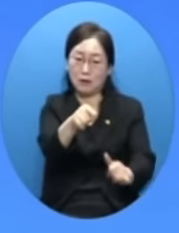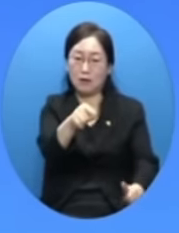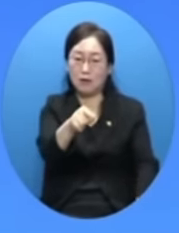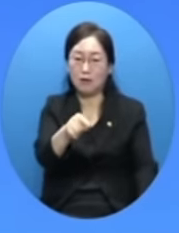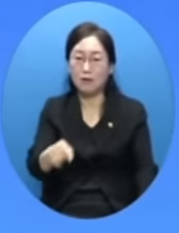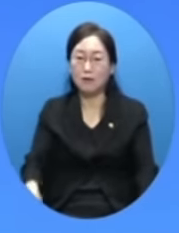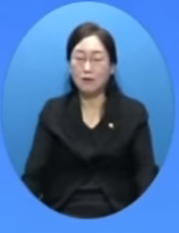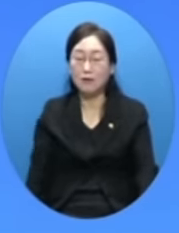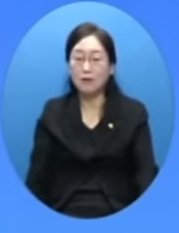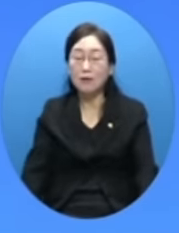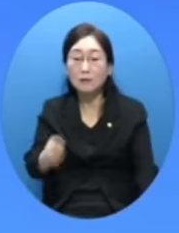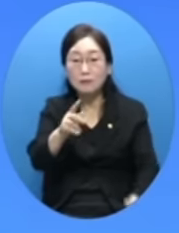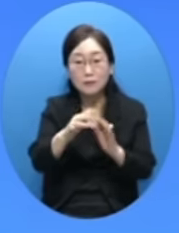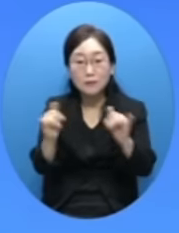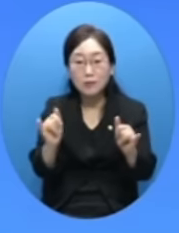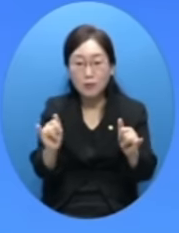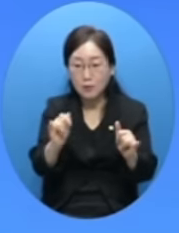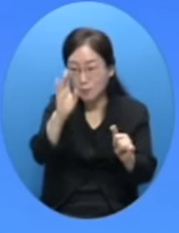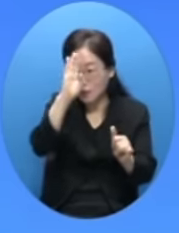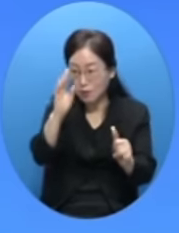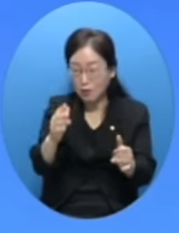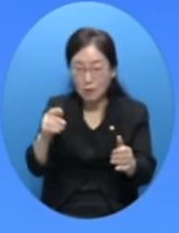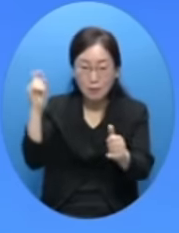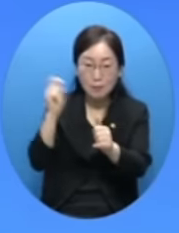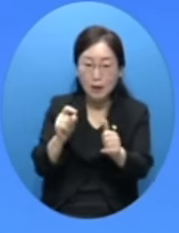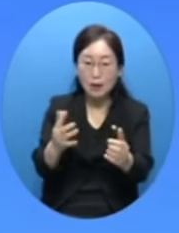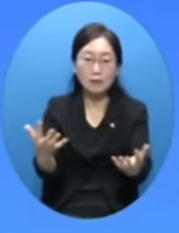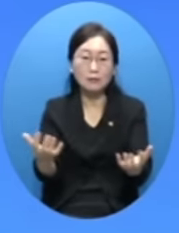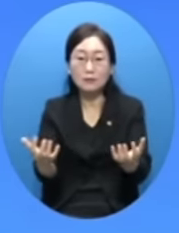그들은 이 병에 걸리면